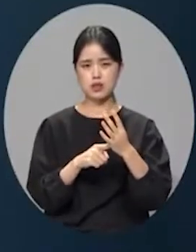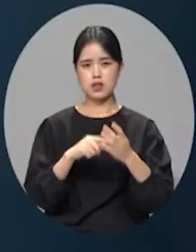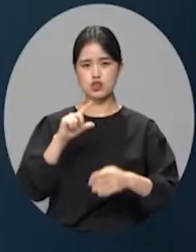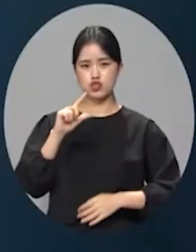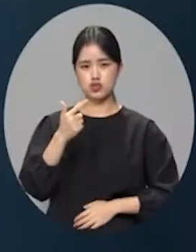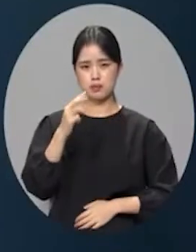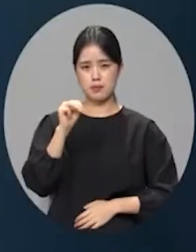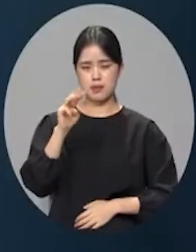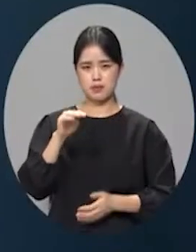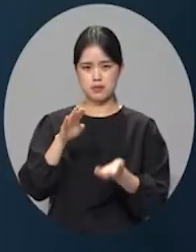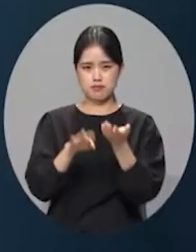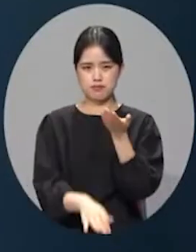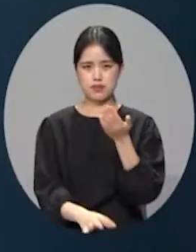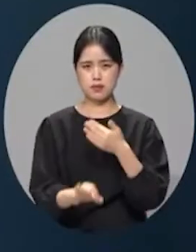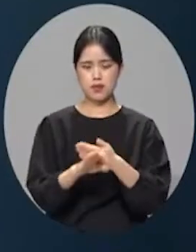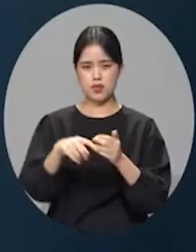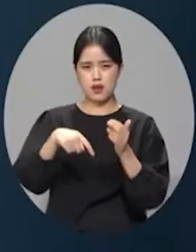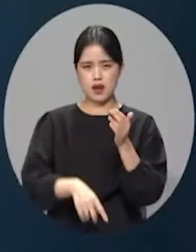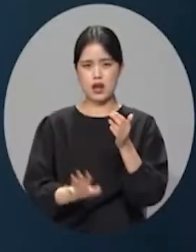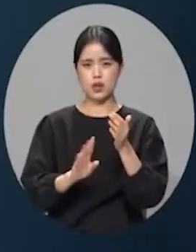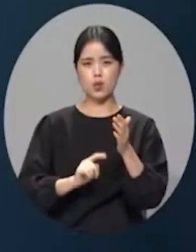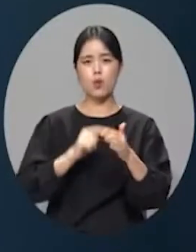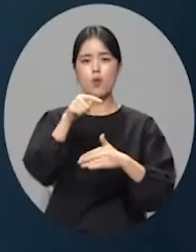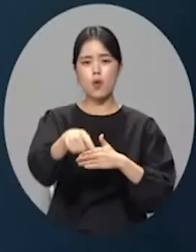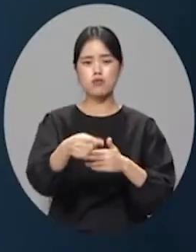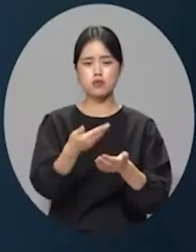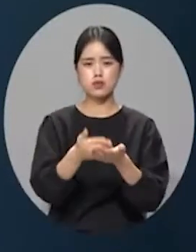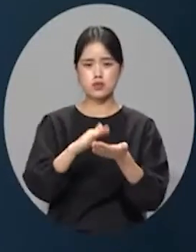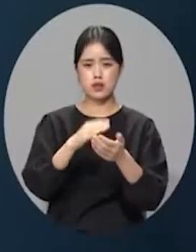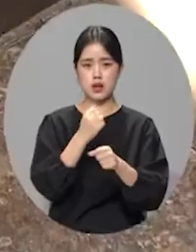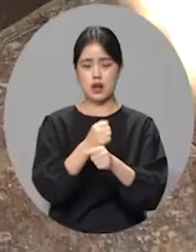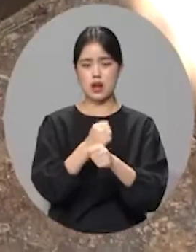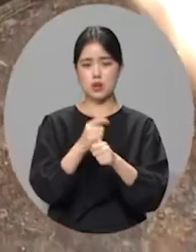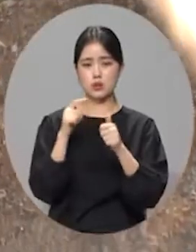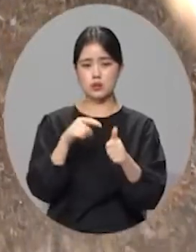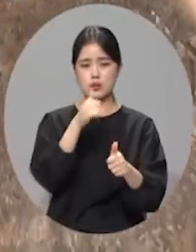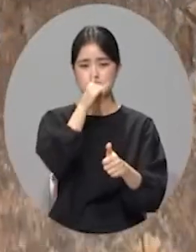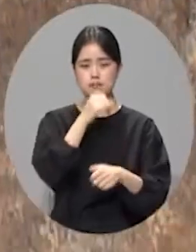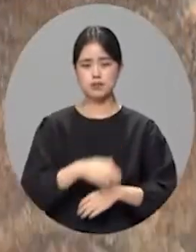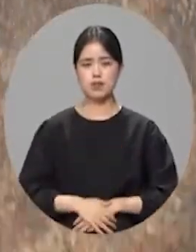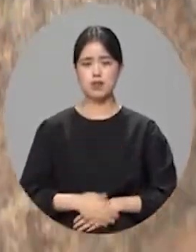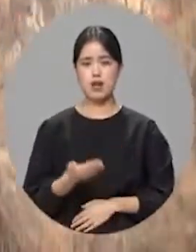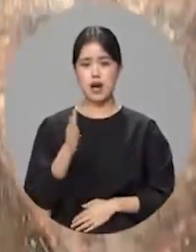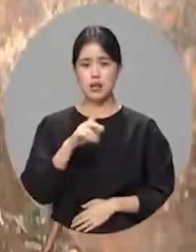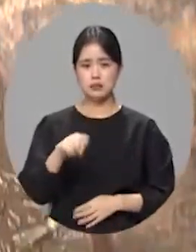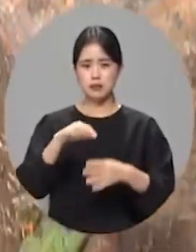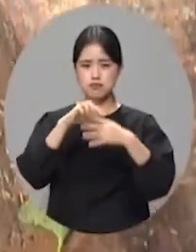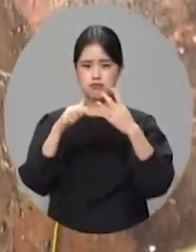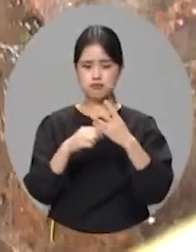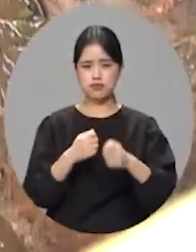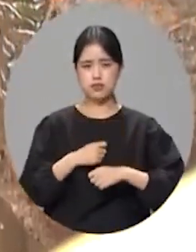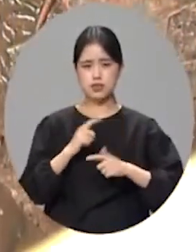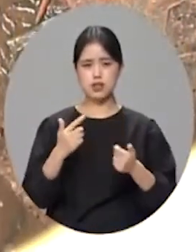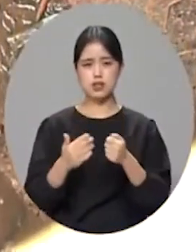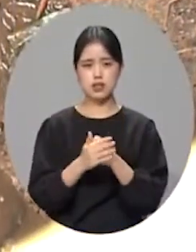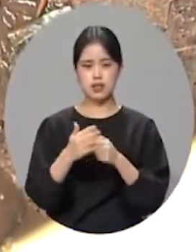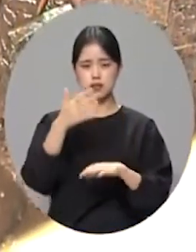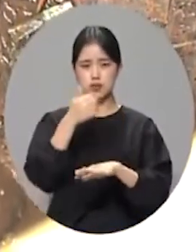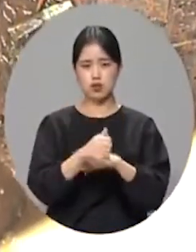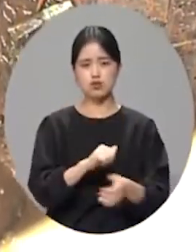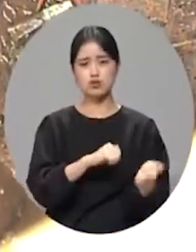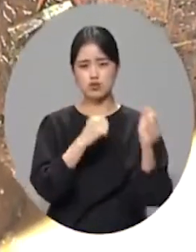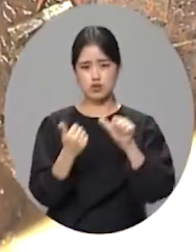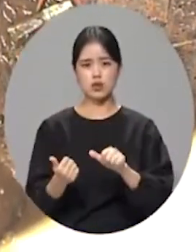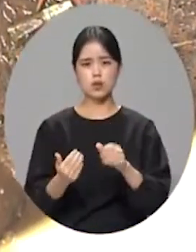600mm 이하인 관로는 내부가 아닌 외부에서 용접을 하도록 돼 있습니다. 하지만 이 지침이 지켜지지 않아 결국